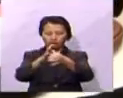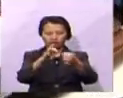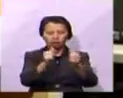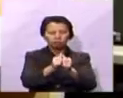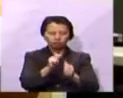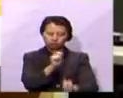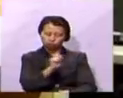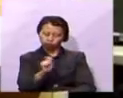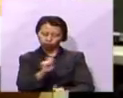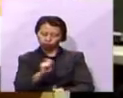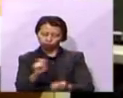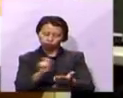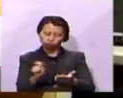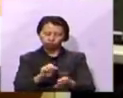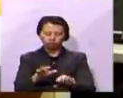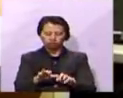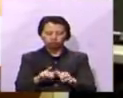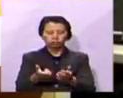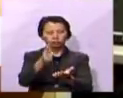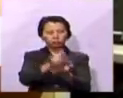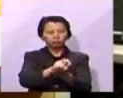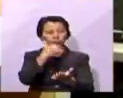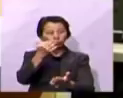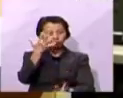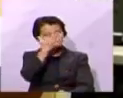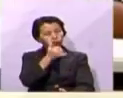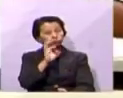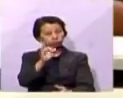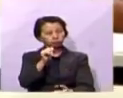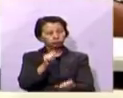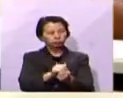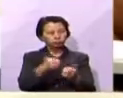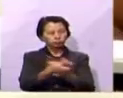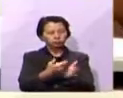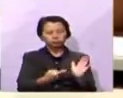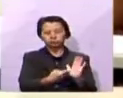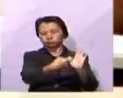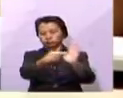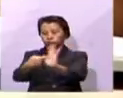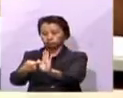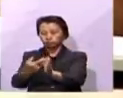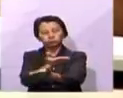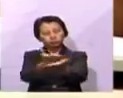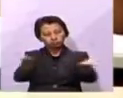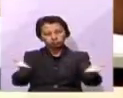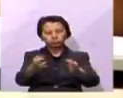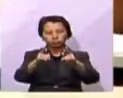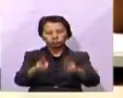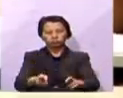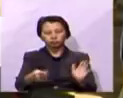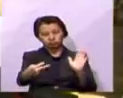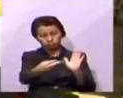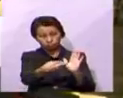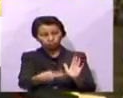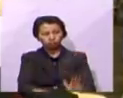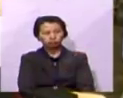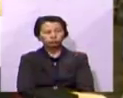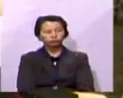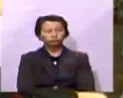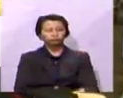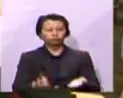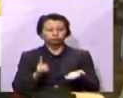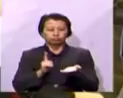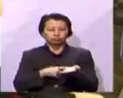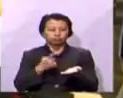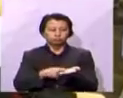tulisan wartawan untuk memberikan laporan terbaik, menarik dan terkini untuk dihidangkan kepada segenap khalayak. Kadang-kadang